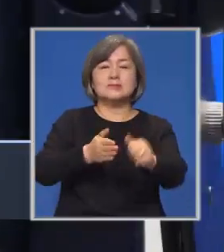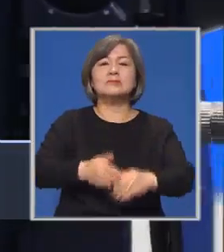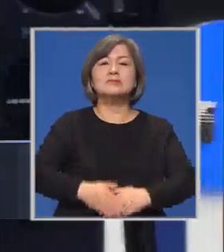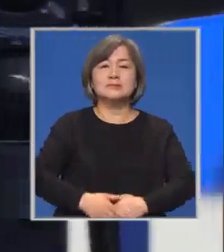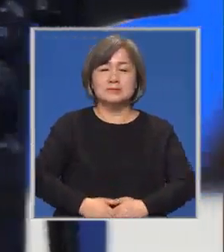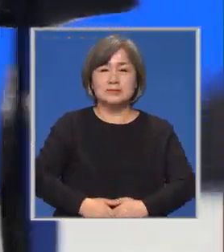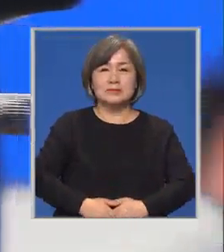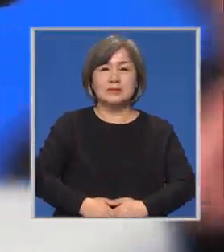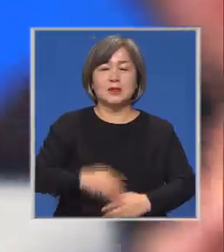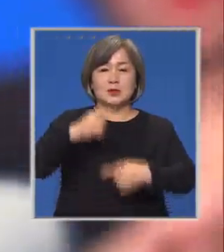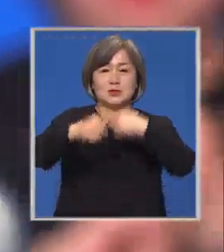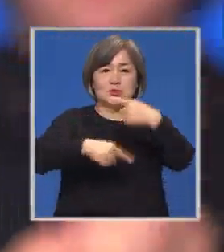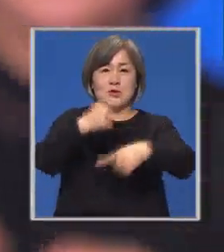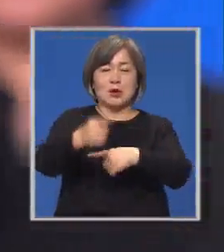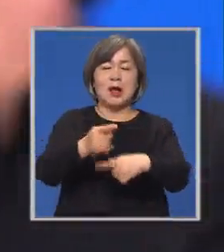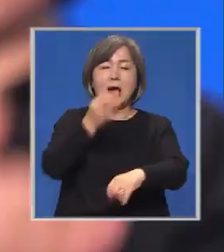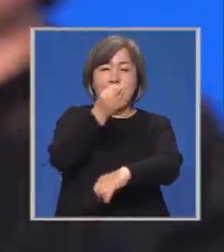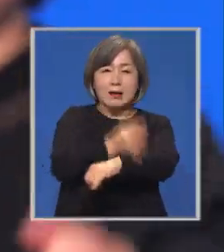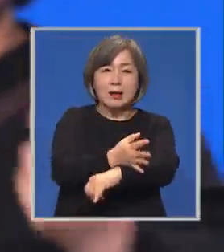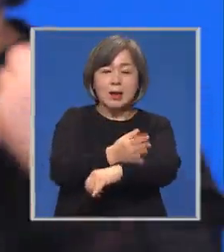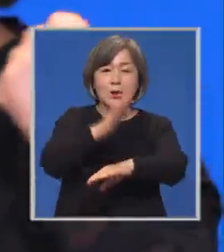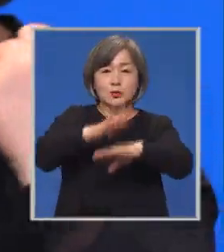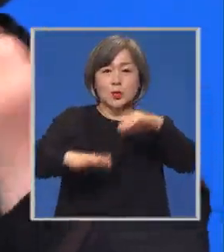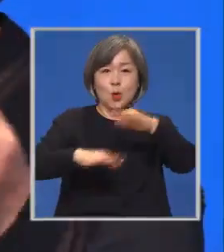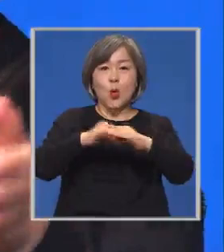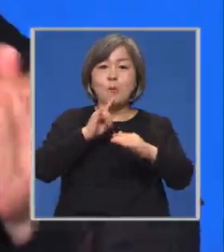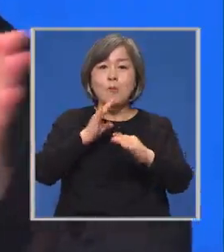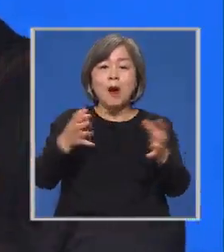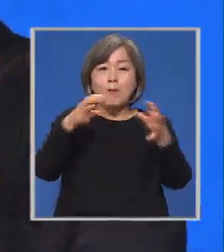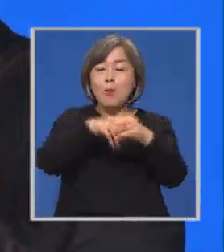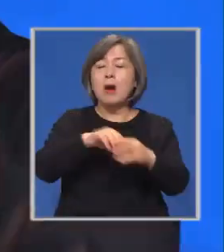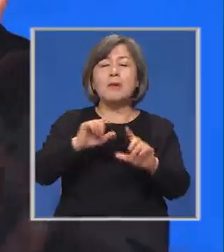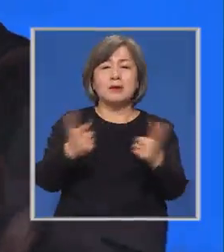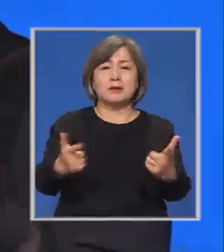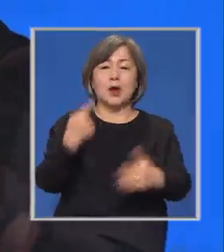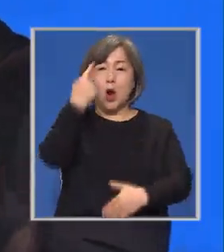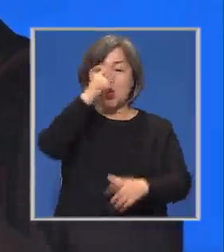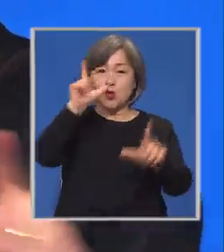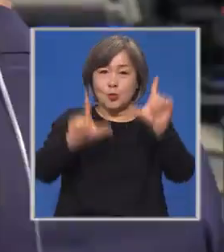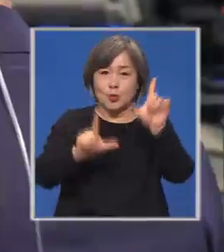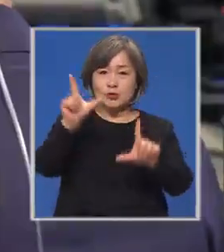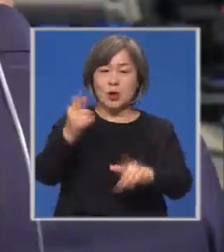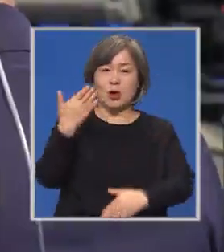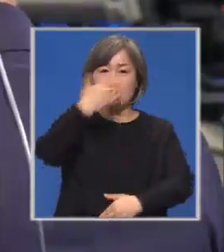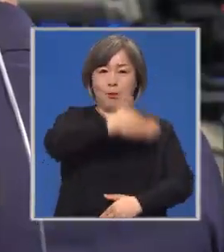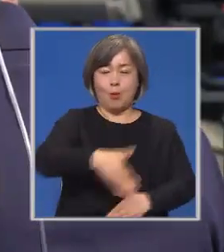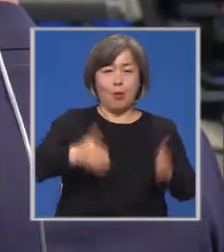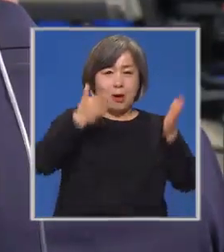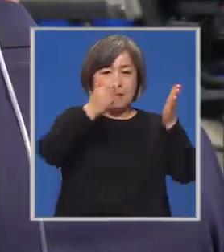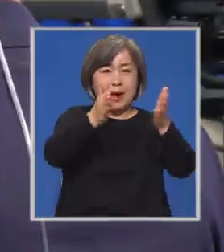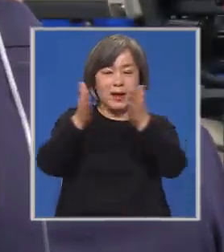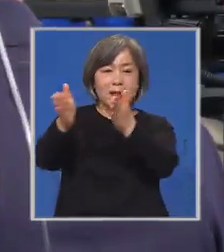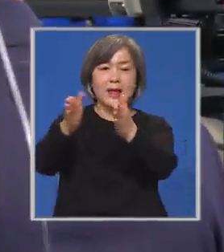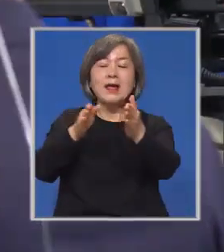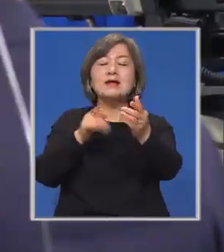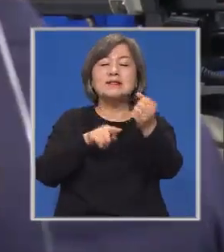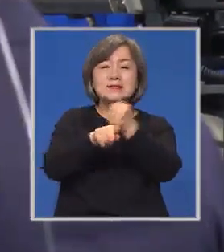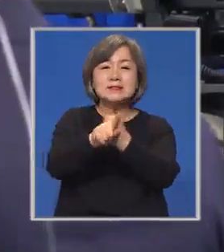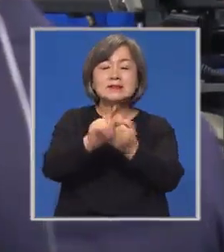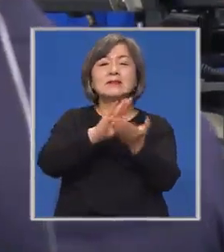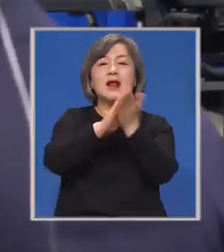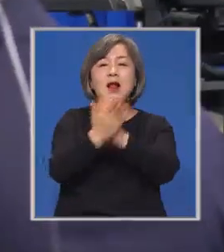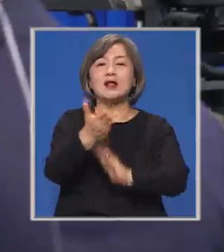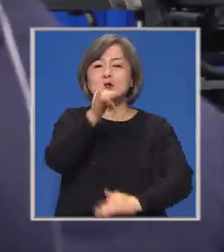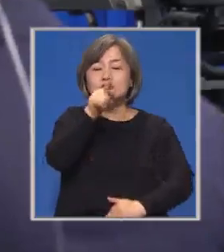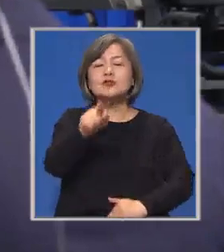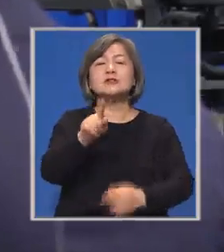해주셔야겠습니다. 수호 통역사는 표정으로도 말을 하기 수어는 때문에 단순히 일을 할 때는 마스크를 손동작만 쓸 수가 포함하지 없어요. 않습니다. 얼굴 표정, 몸의 방향에 따라 의미가